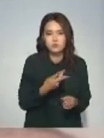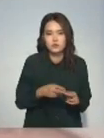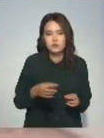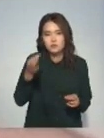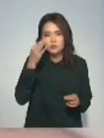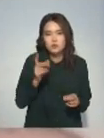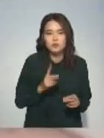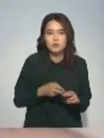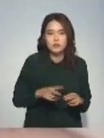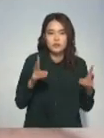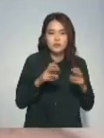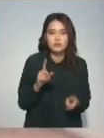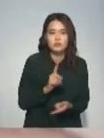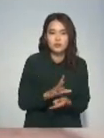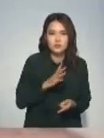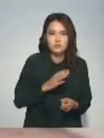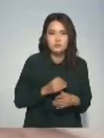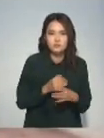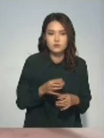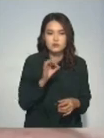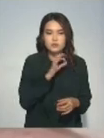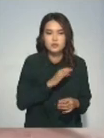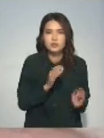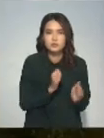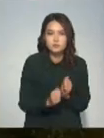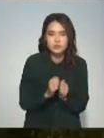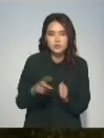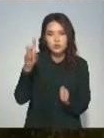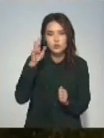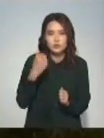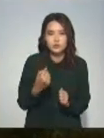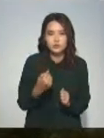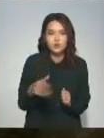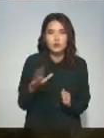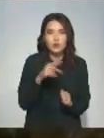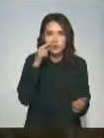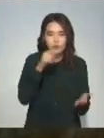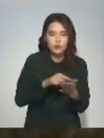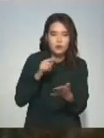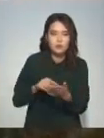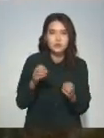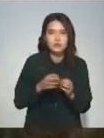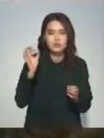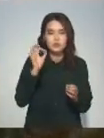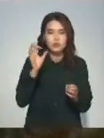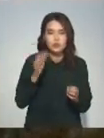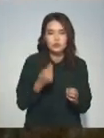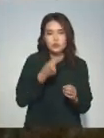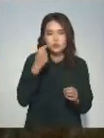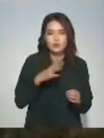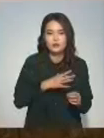сомневается в том, что Россия должна быть официально признана террористическим государством? Все удары, как и 10 октября, велись по